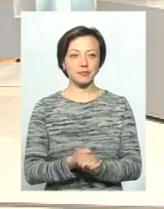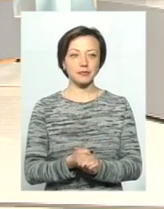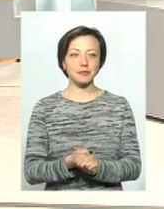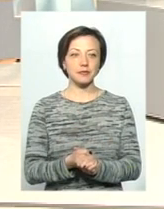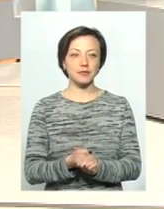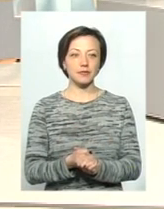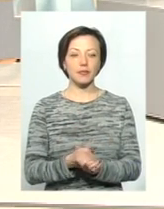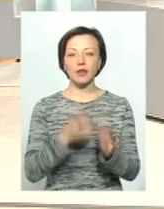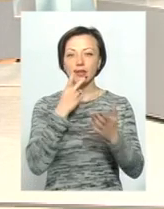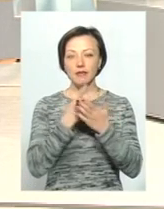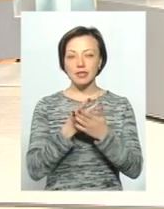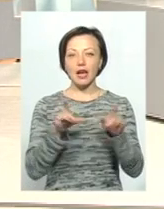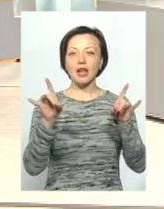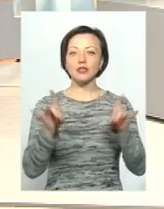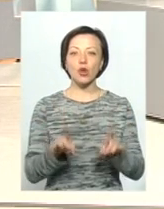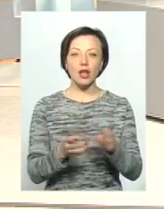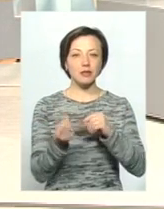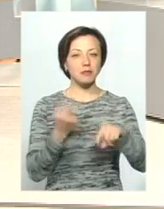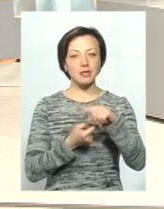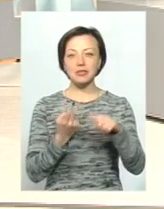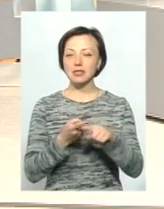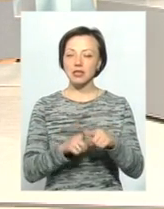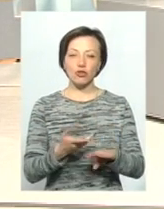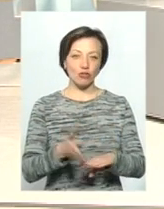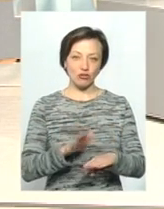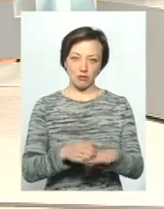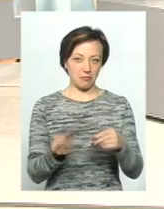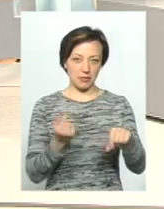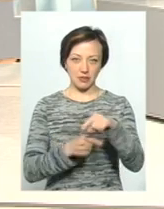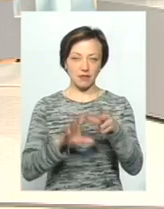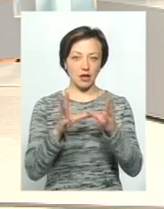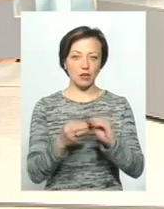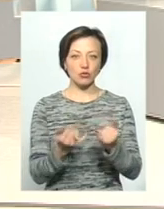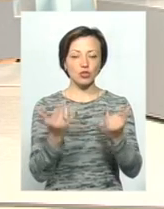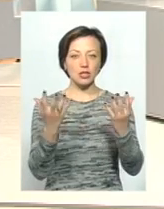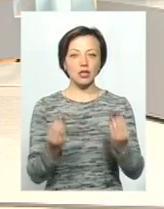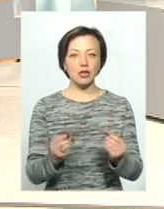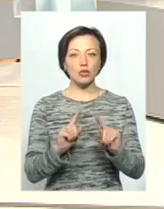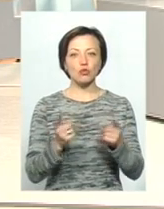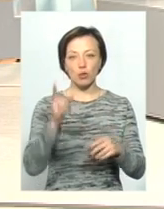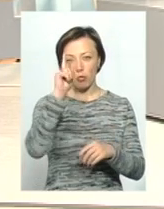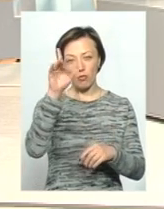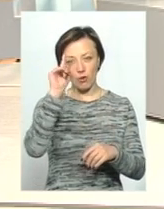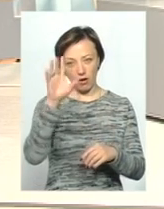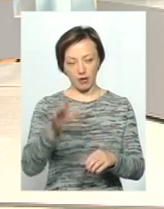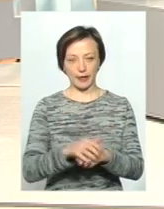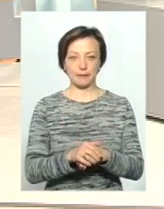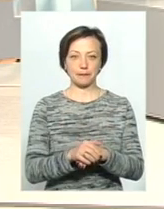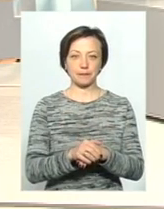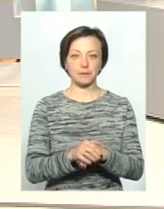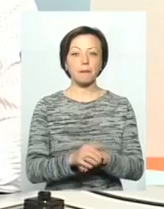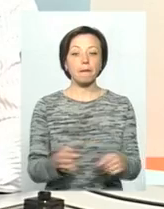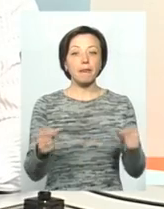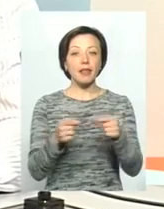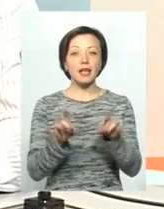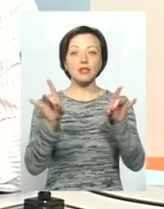так, ресторанний бізнес – це тяжкий бізнес, так взагалі, і він на сьогоднішній день дуже популярний. І іменно